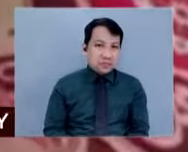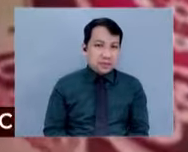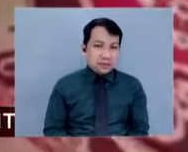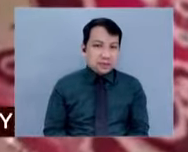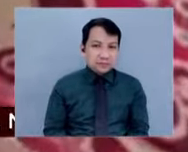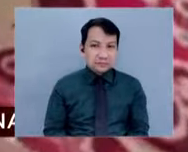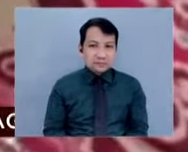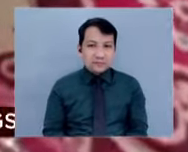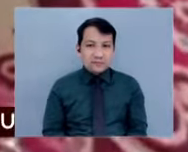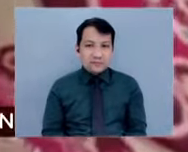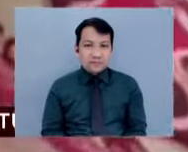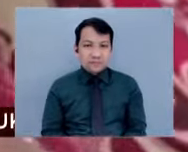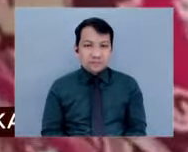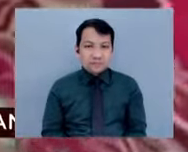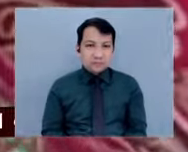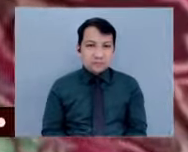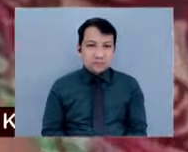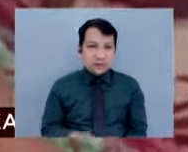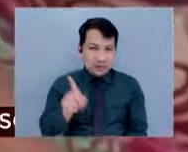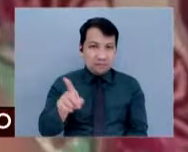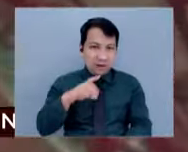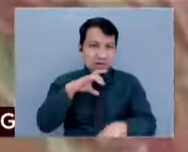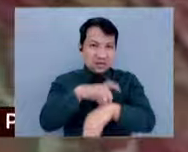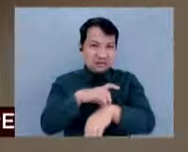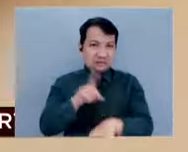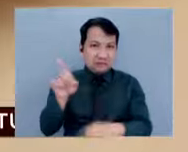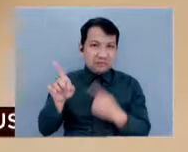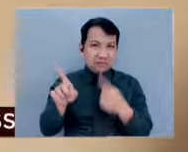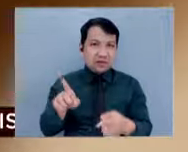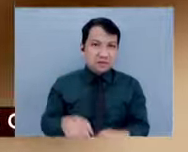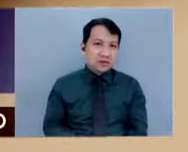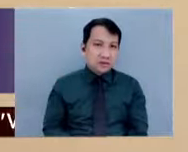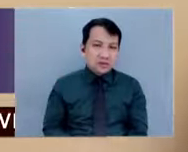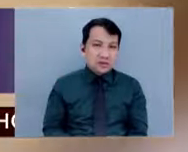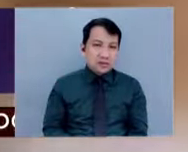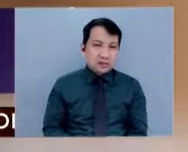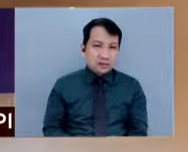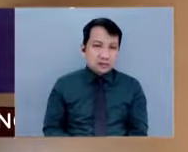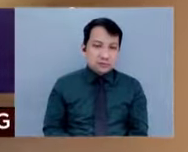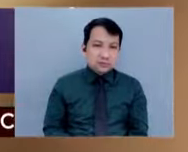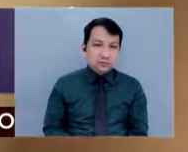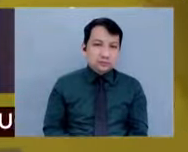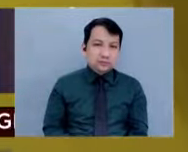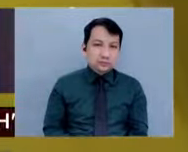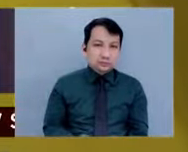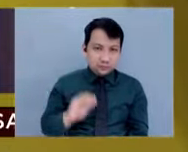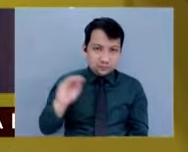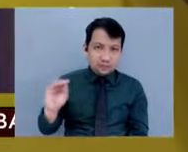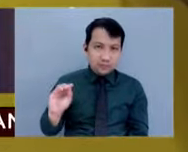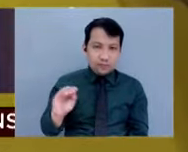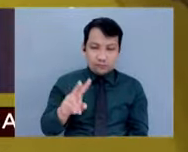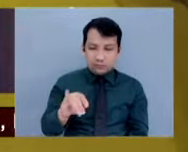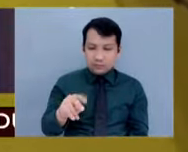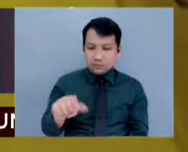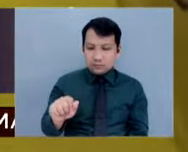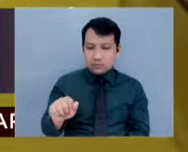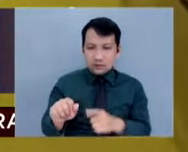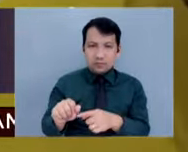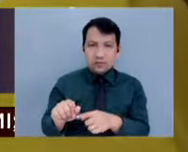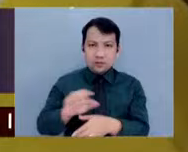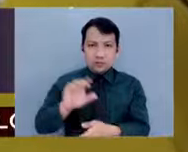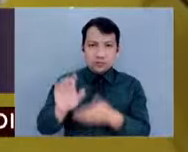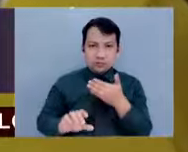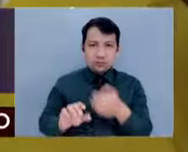ito po. Yan. Yan ang kagat. Giit naman ng amo ni Kiluwa na si Vina Arazas, kumpleto sa